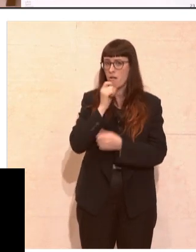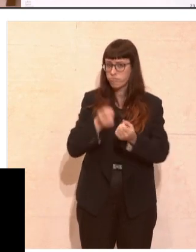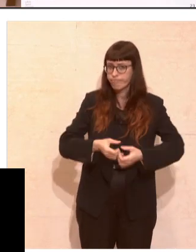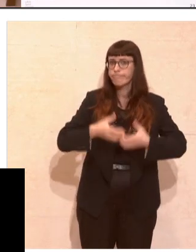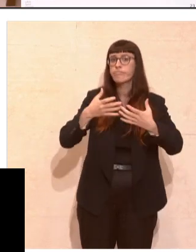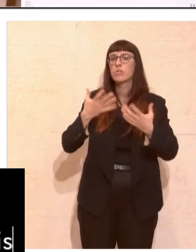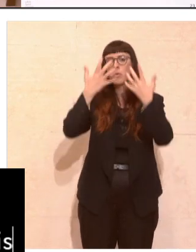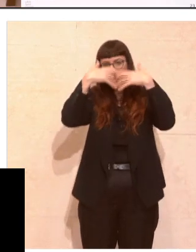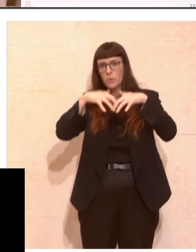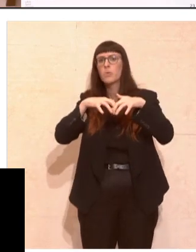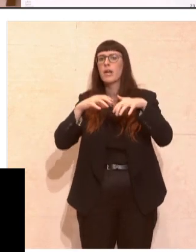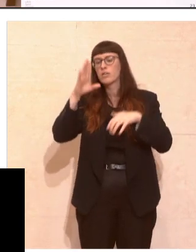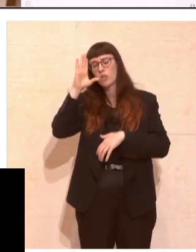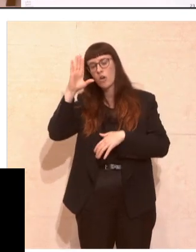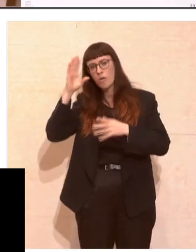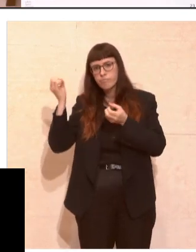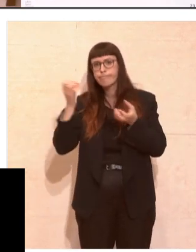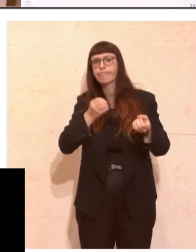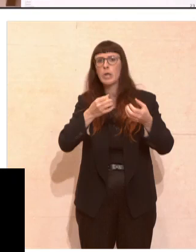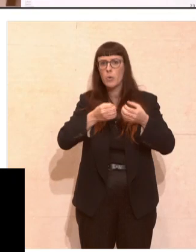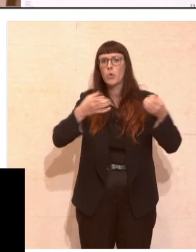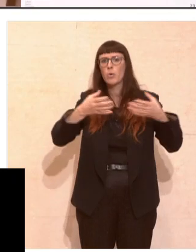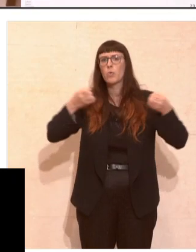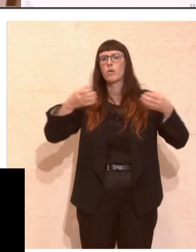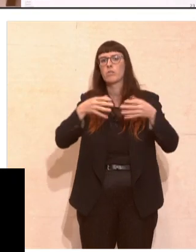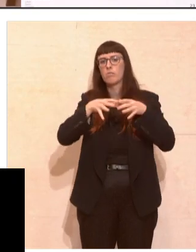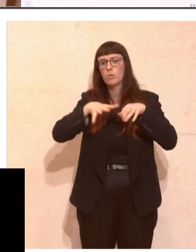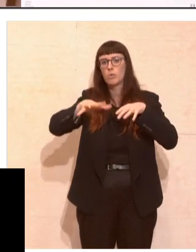de quelle autoroute, finalement, qui vont être à conserver.